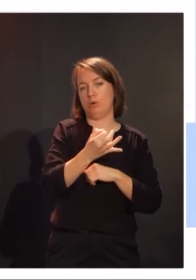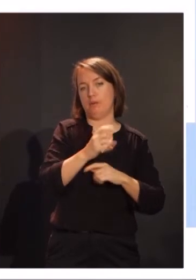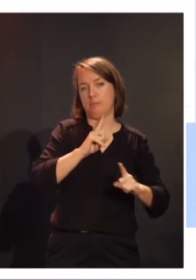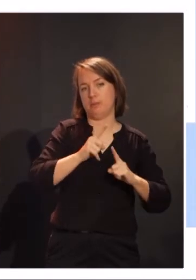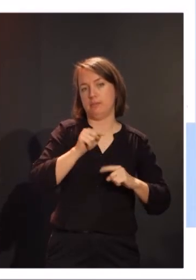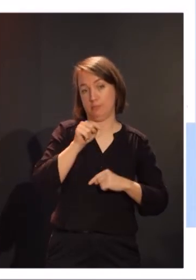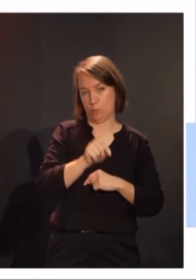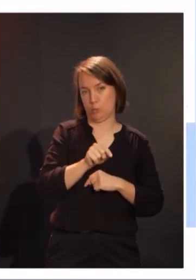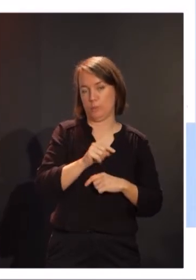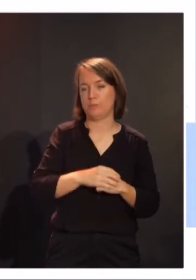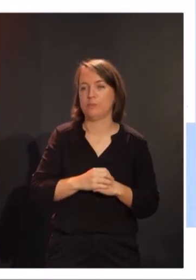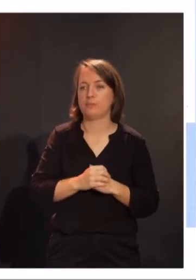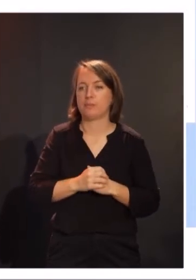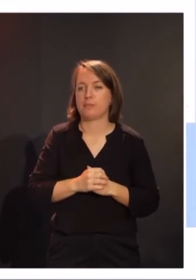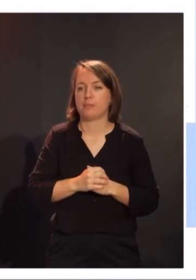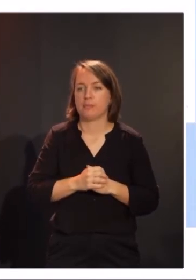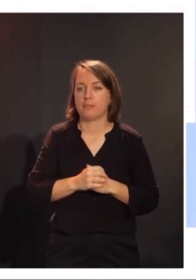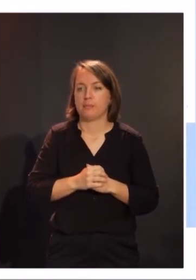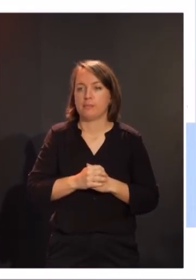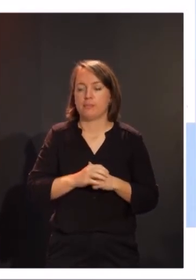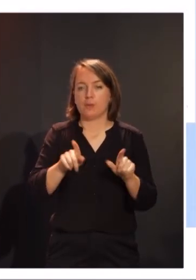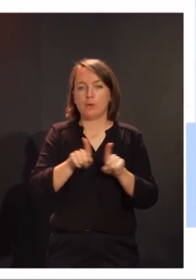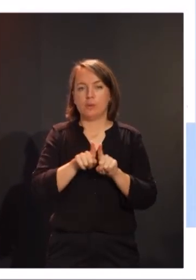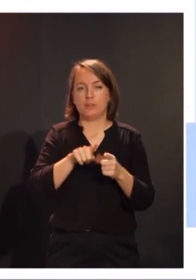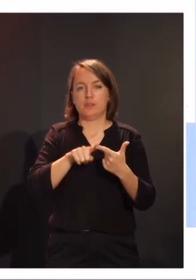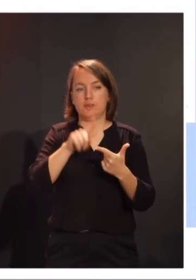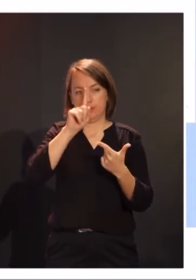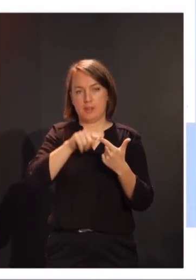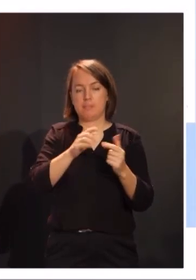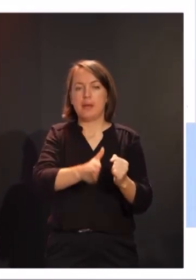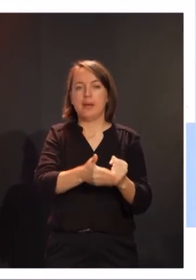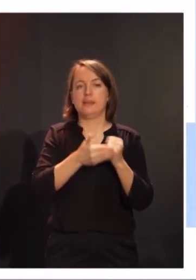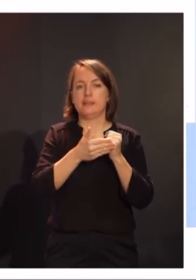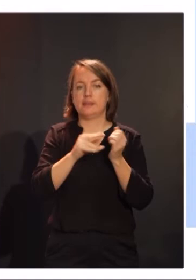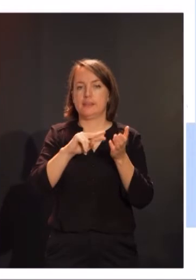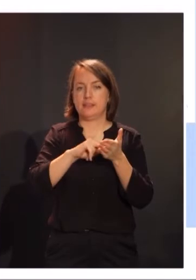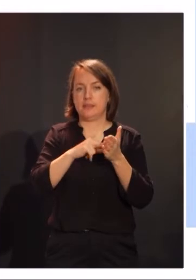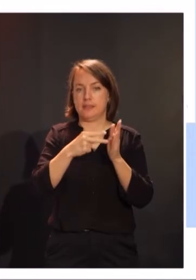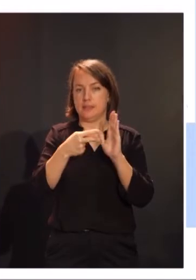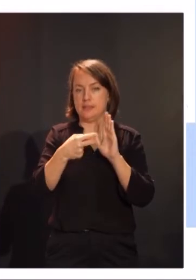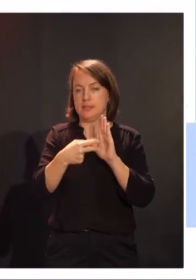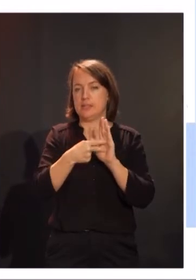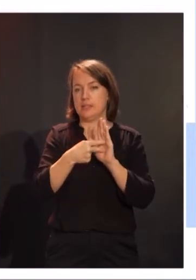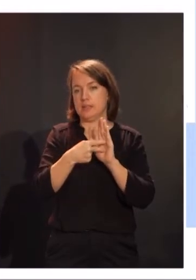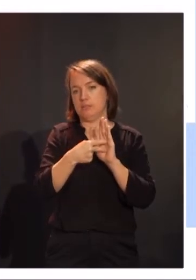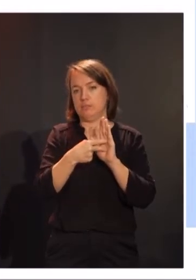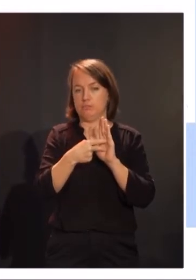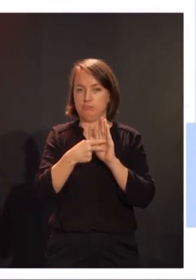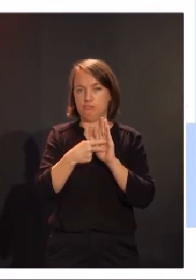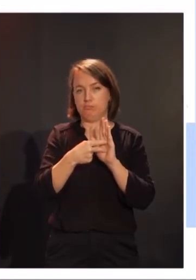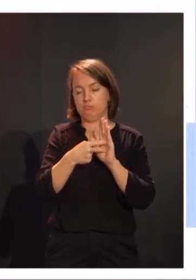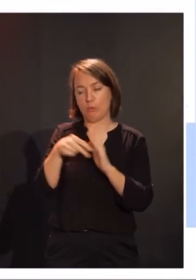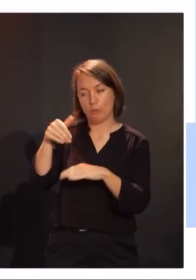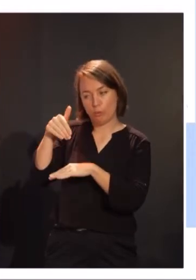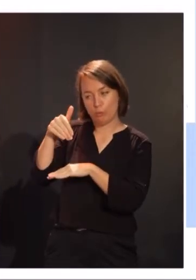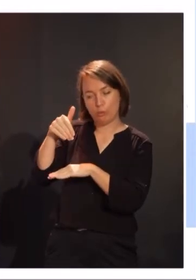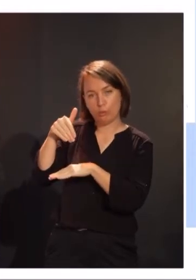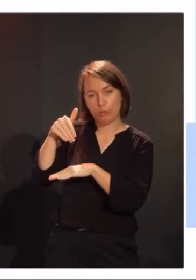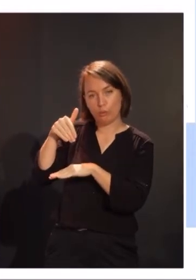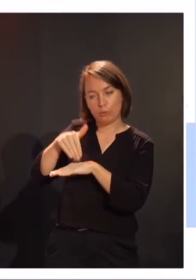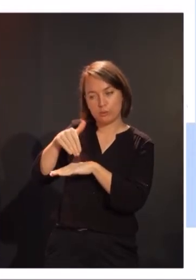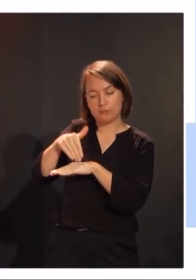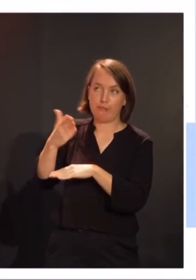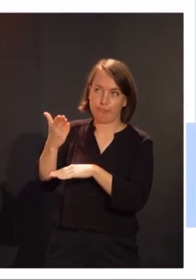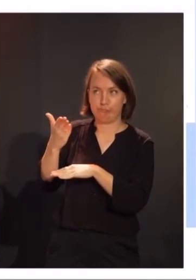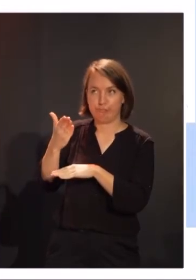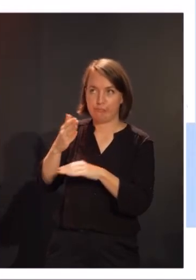niveau des aides techniques qui ont été donc à la fois... Alors préconisé, mais surtout acquis, hein,